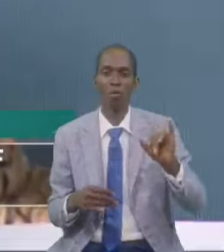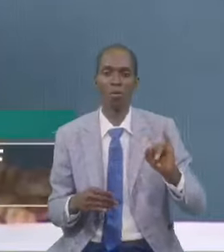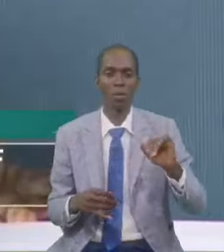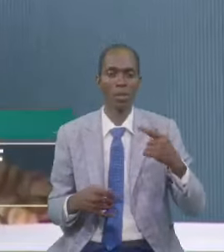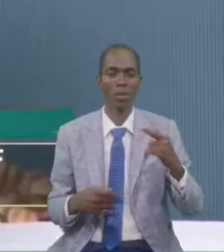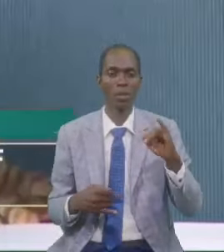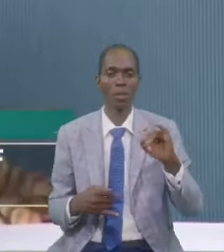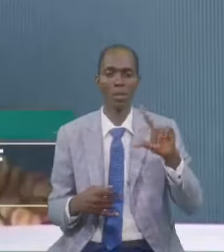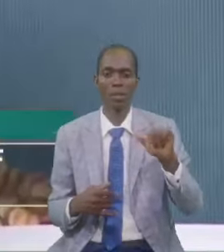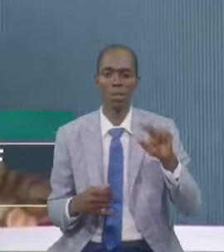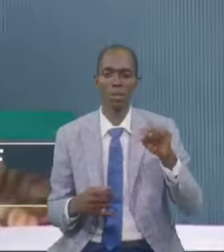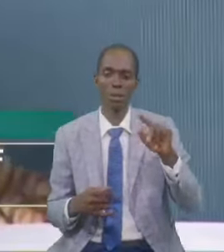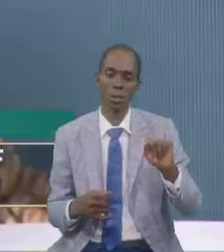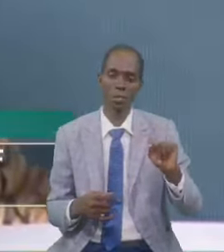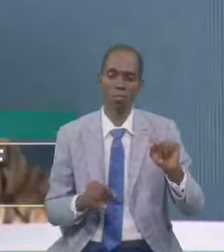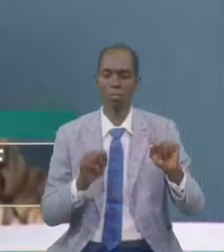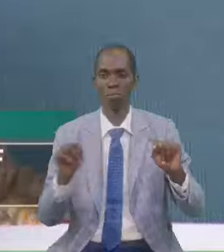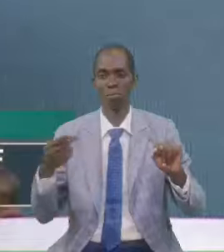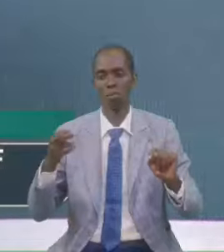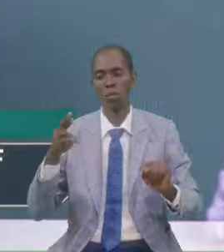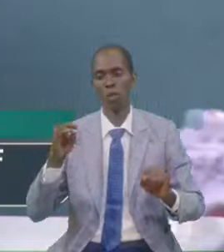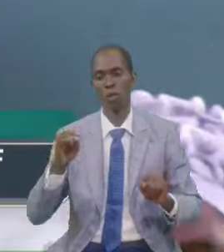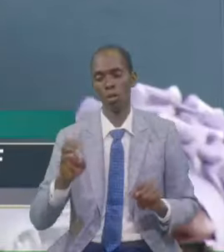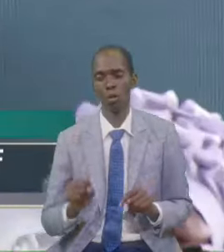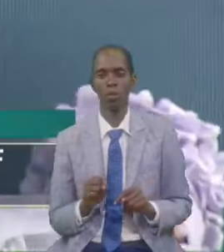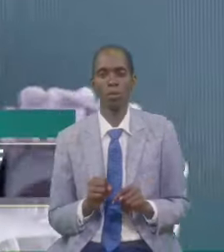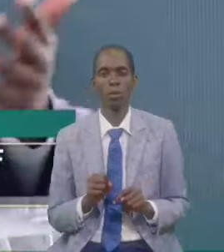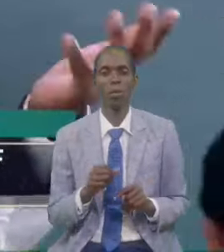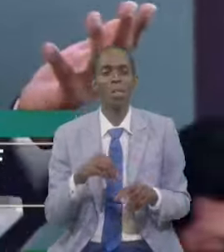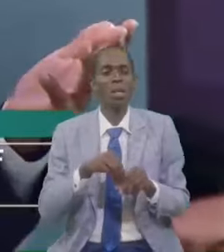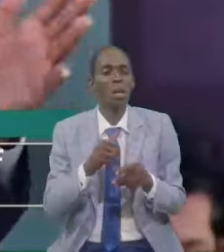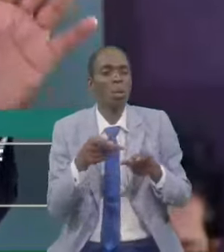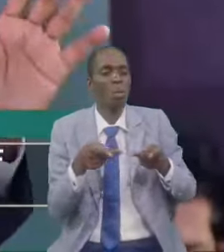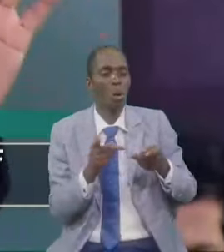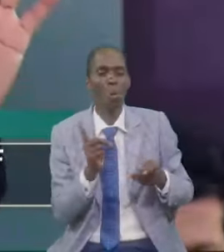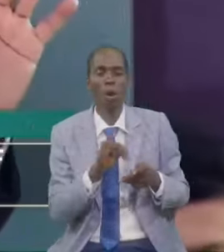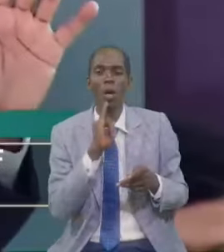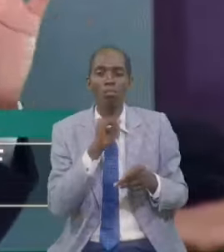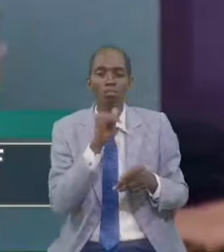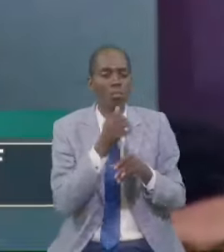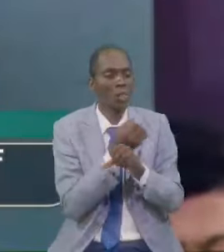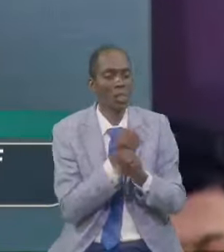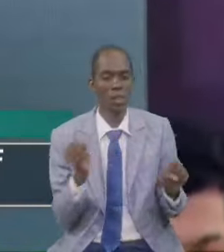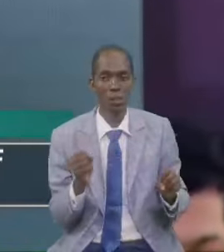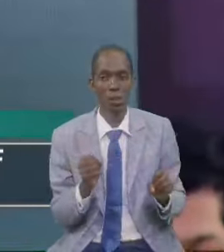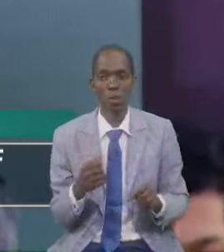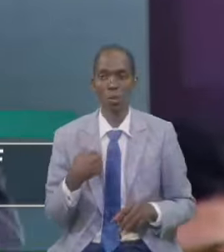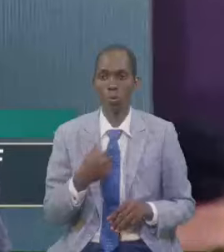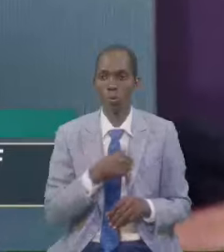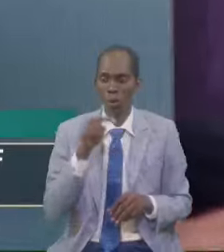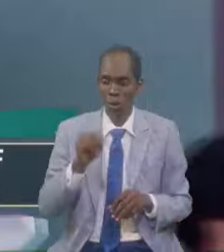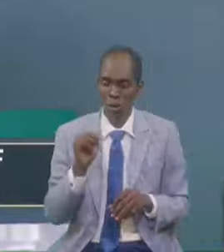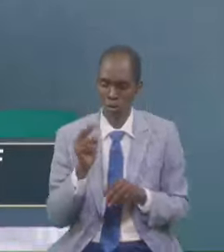a place of insecurity. ఈ ఆయన యొక్క భద్రత గల స్థాయిలో ఉంటాడు. You need vigilance and watchfulness. ఈ